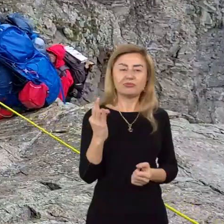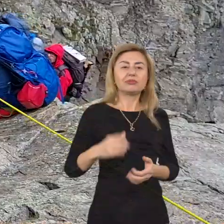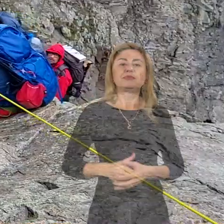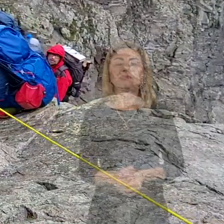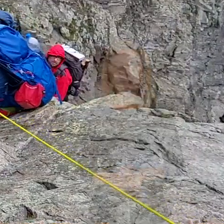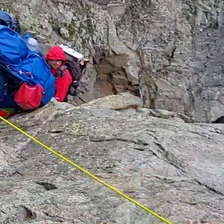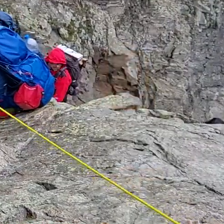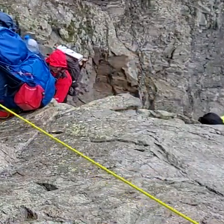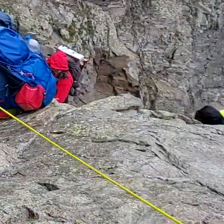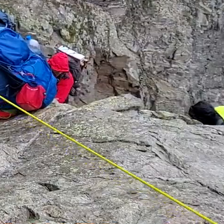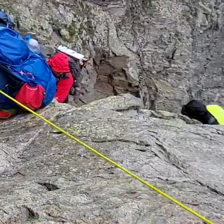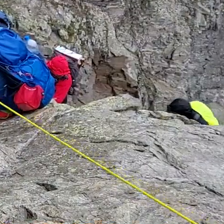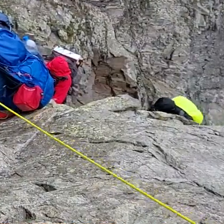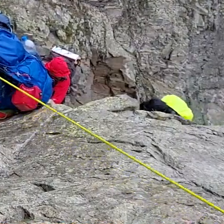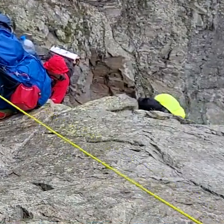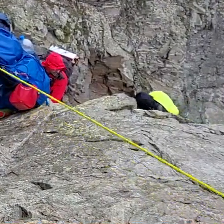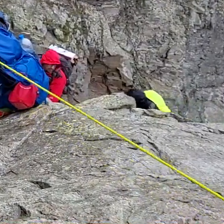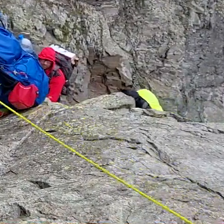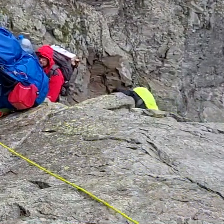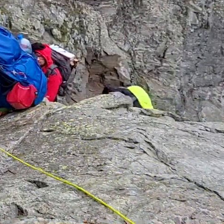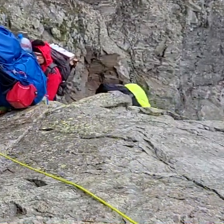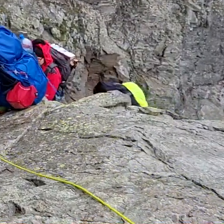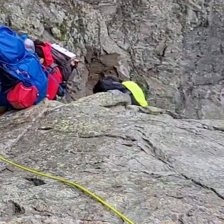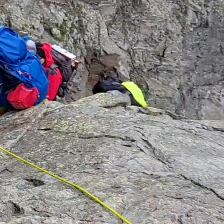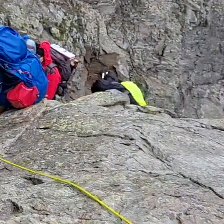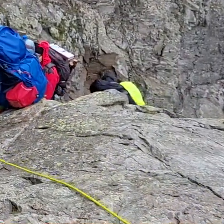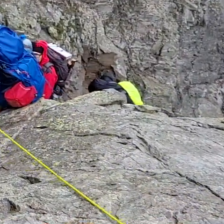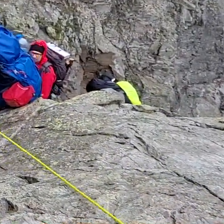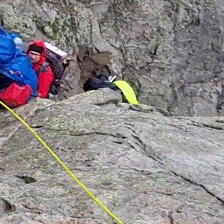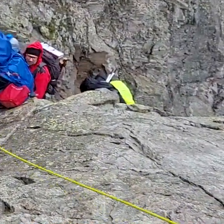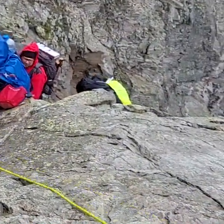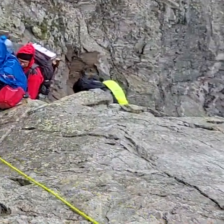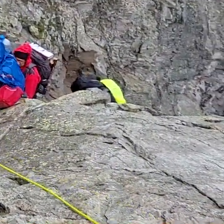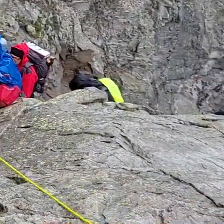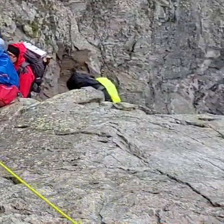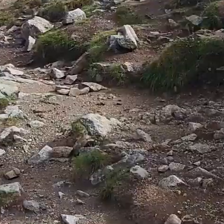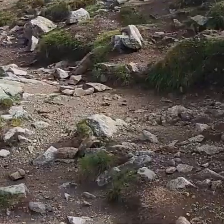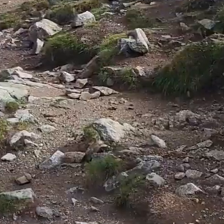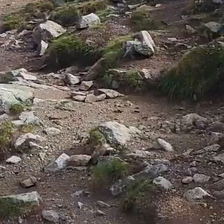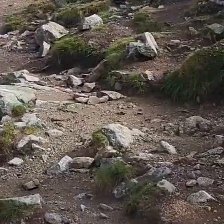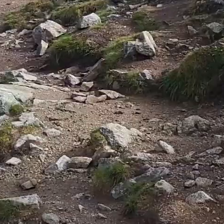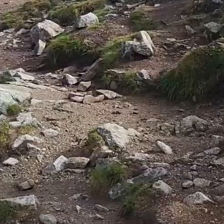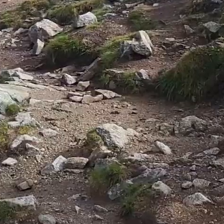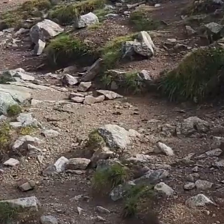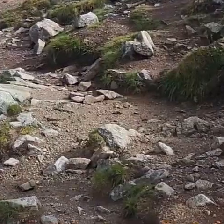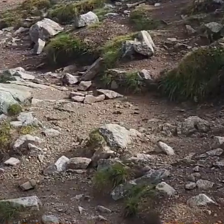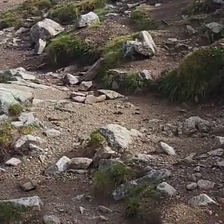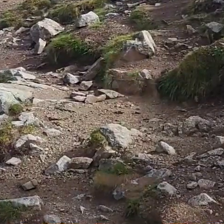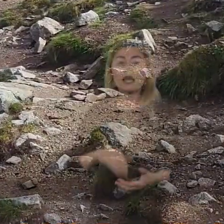wyzwanie. Na ekranie widać, jak Szerpowie Nadziei pomagają dostać się osobom z niepełnosprawnościami w wysokie partie